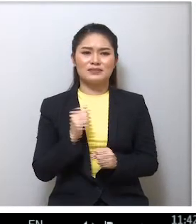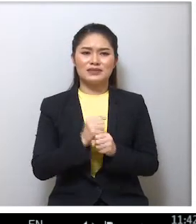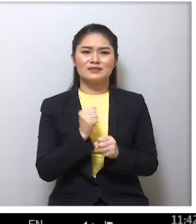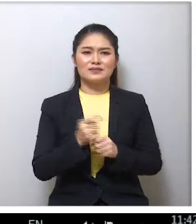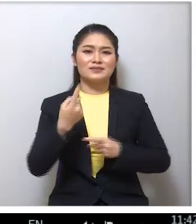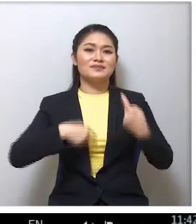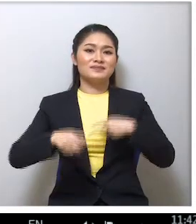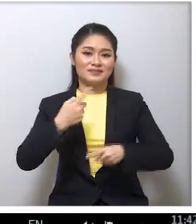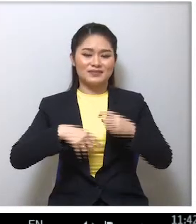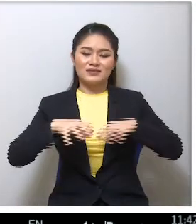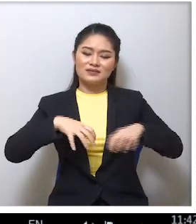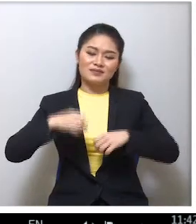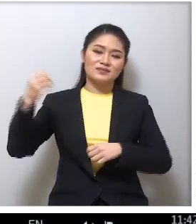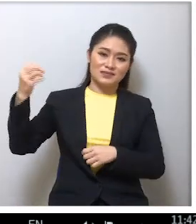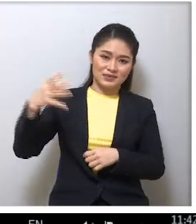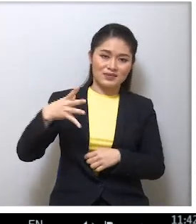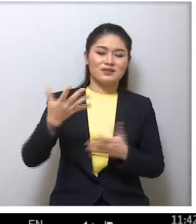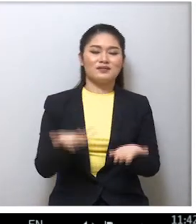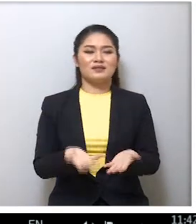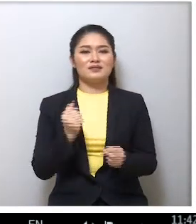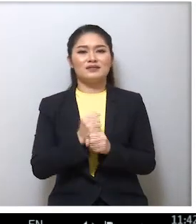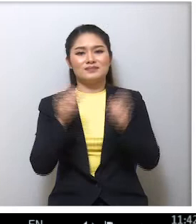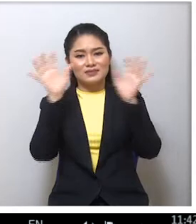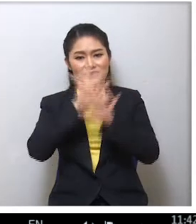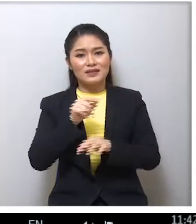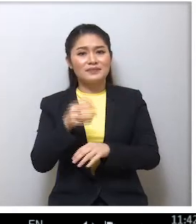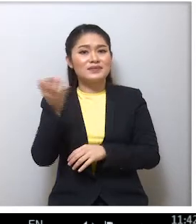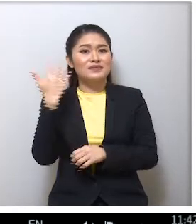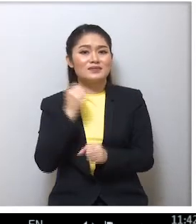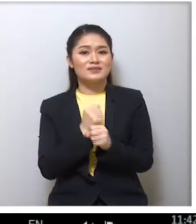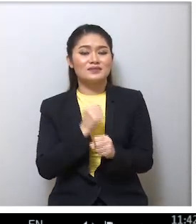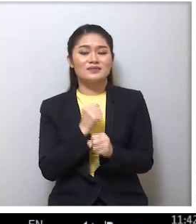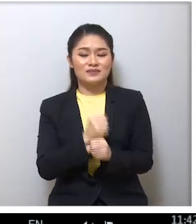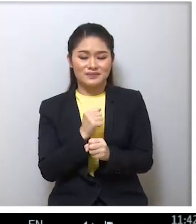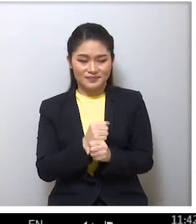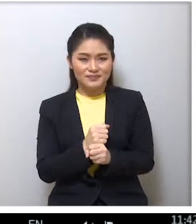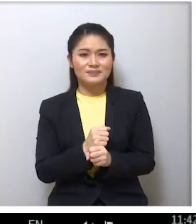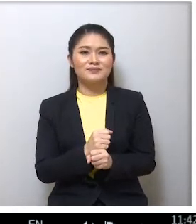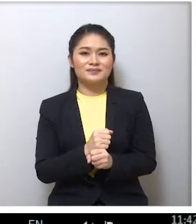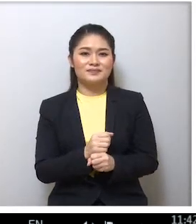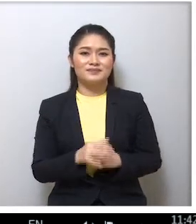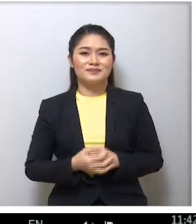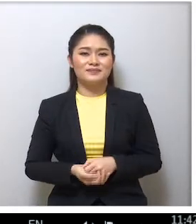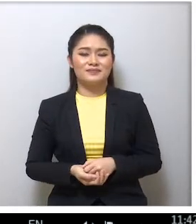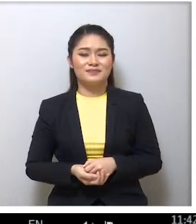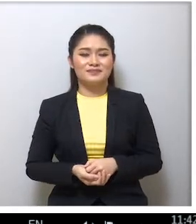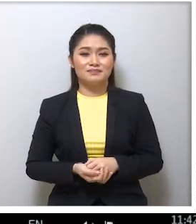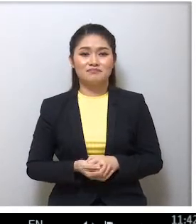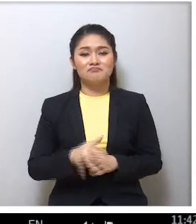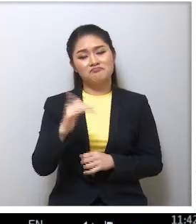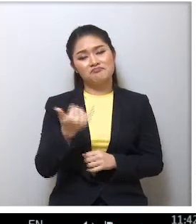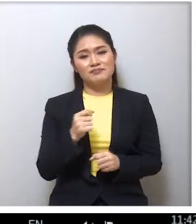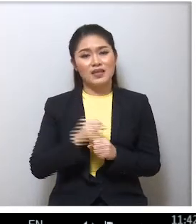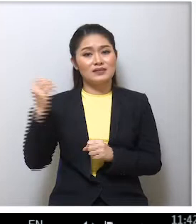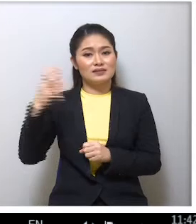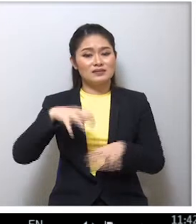นิเมชันจัดแสงทำเหมือนกับตัวที่แล้วชิ้นที่แล้วนะครับหรือถ้าไม่จัด